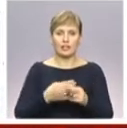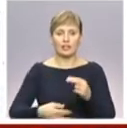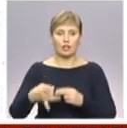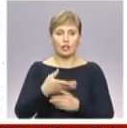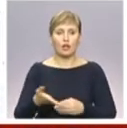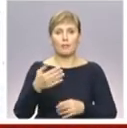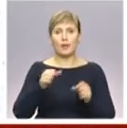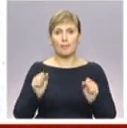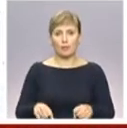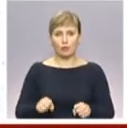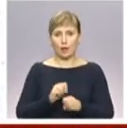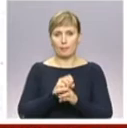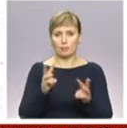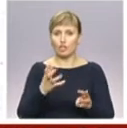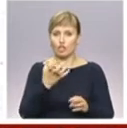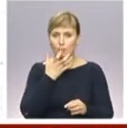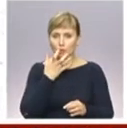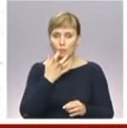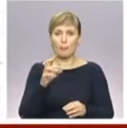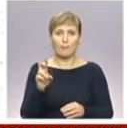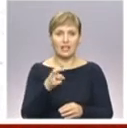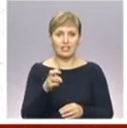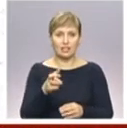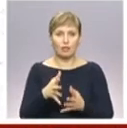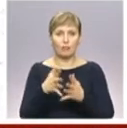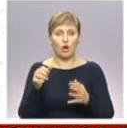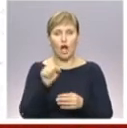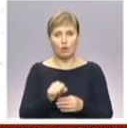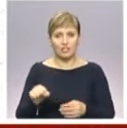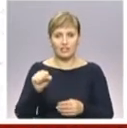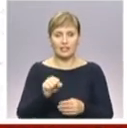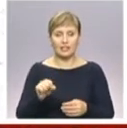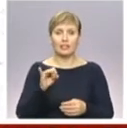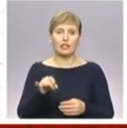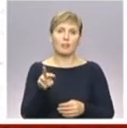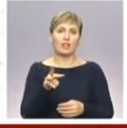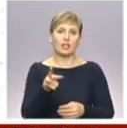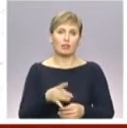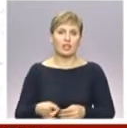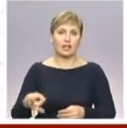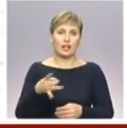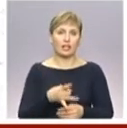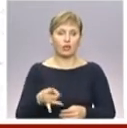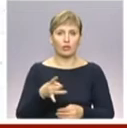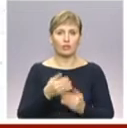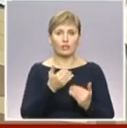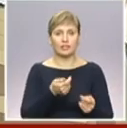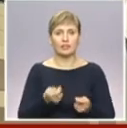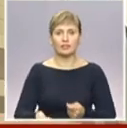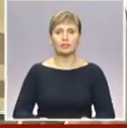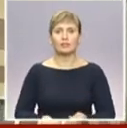можем обеспечить теплом Бастандыкский, большей части Алузовский и часть Медеузского административного